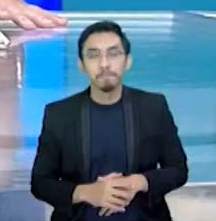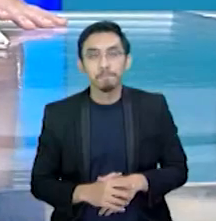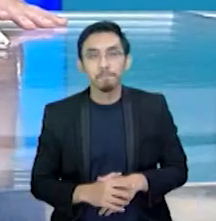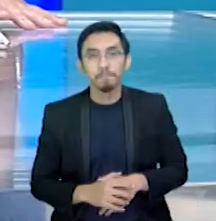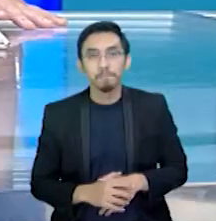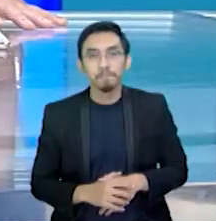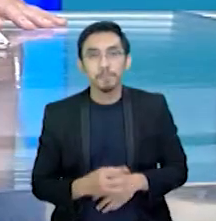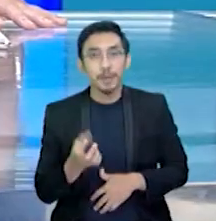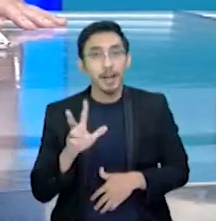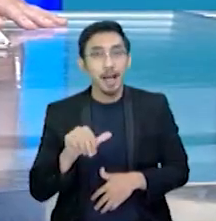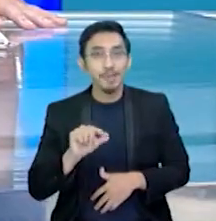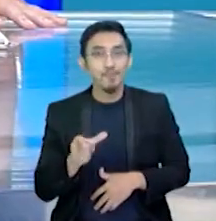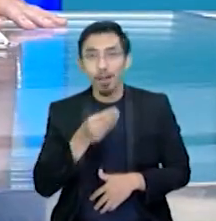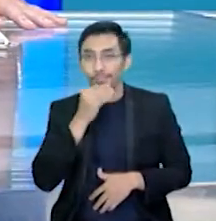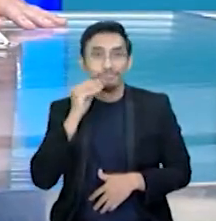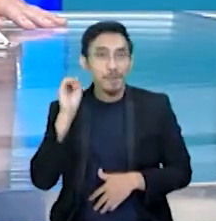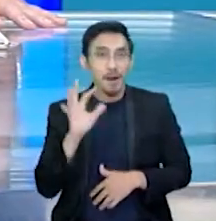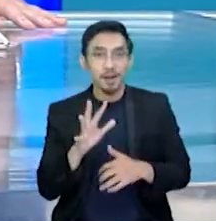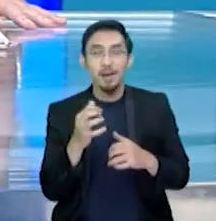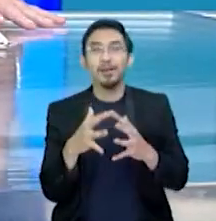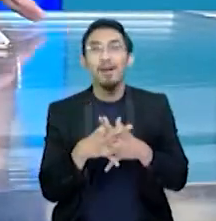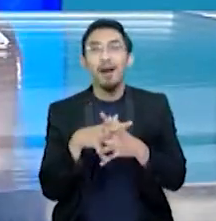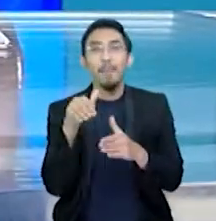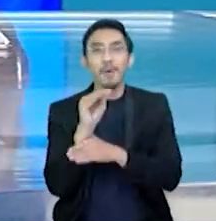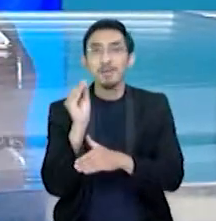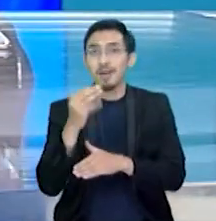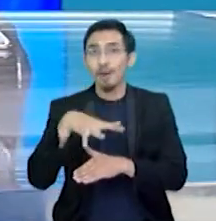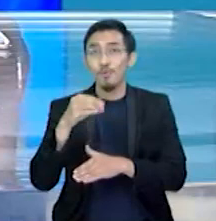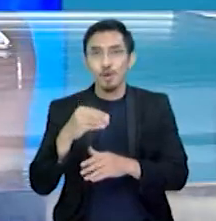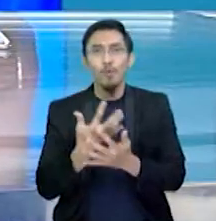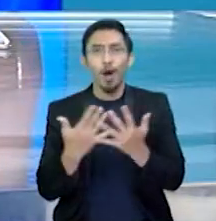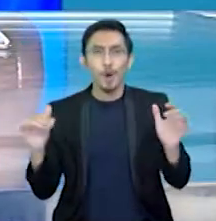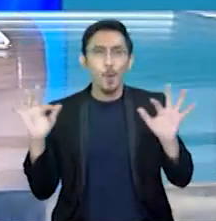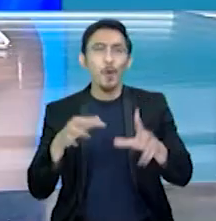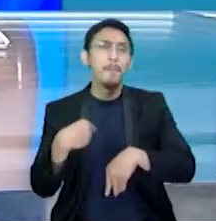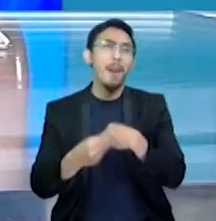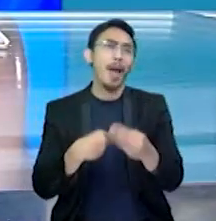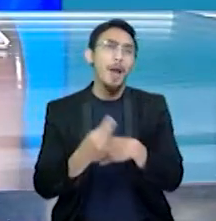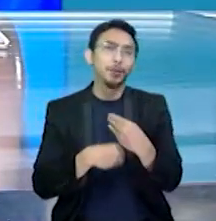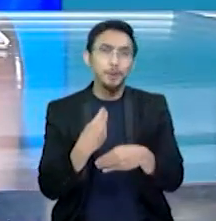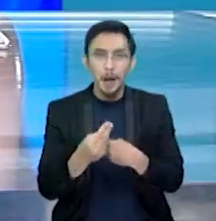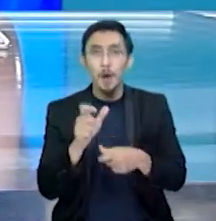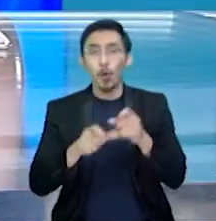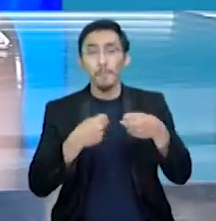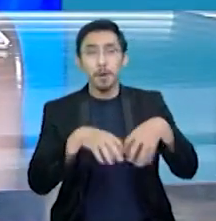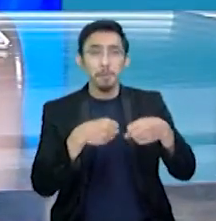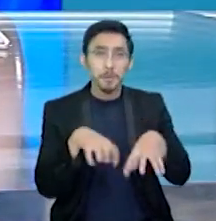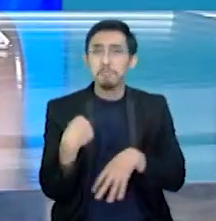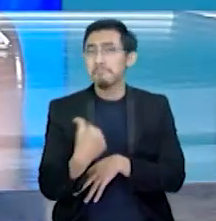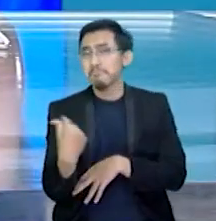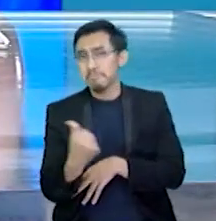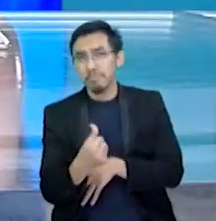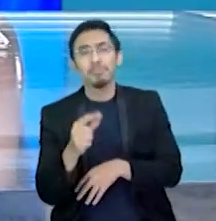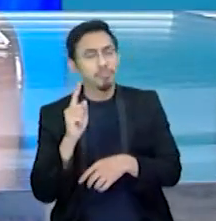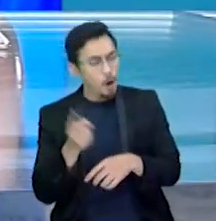Menjelang datangnya bulan suci Ramadan, Pasar Tanah Abang Jakarta Pusat mulai diserbu warga yang berbelanja. Selama berbelanja, pedagang dan pembeli